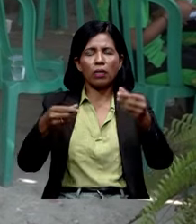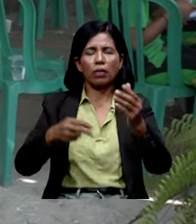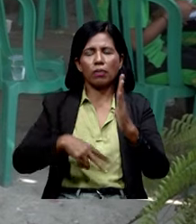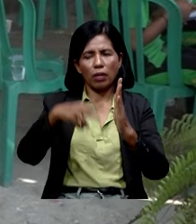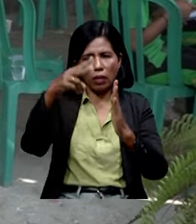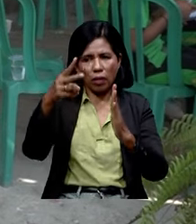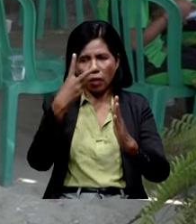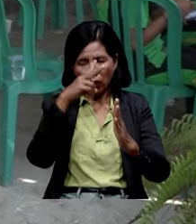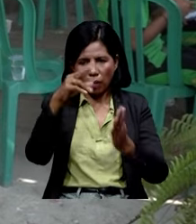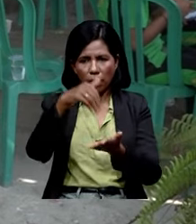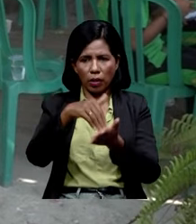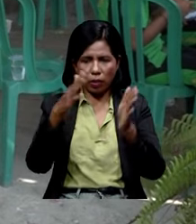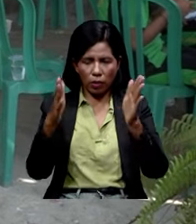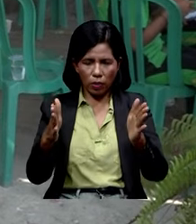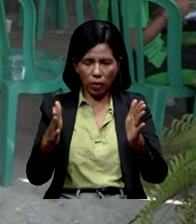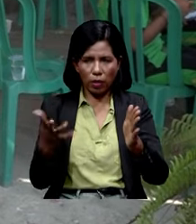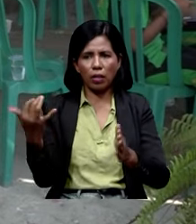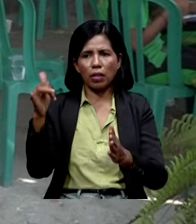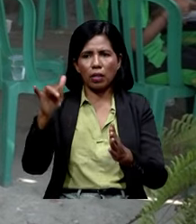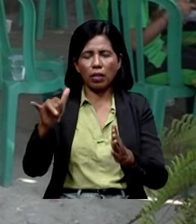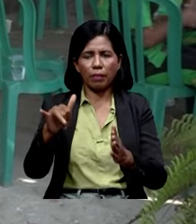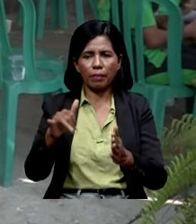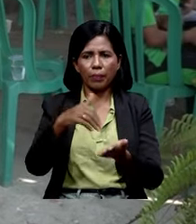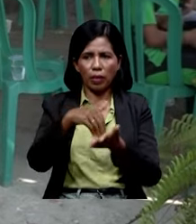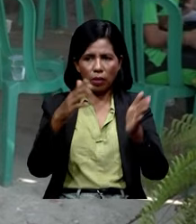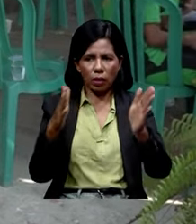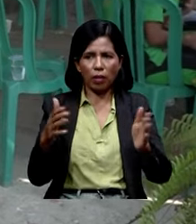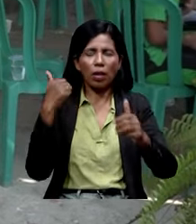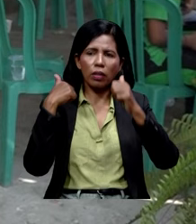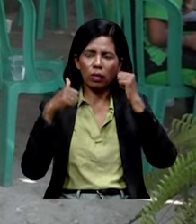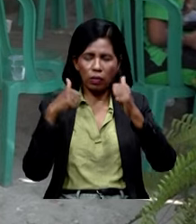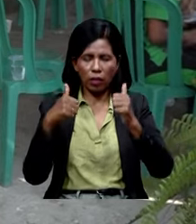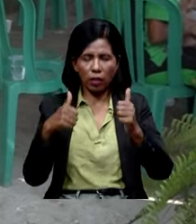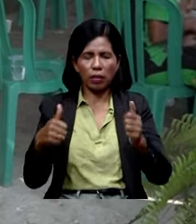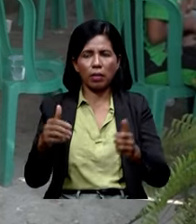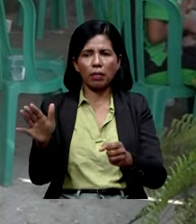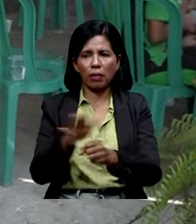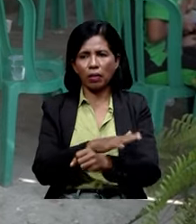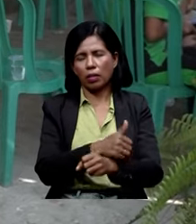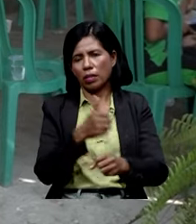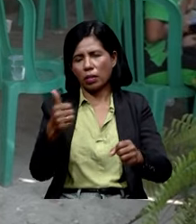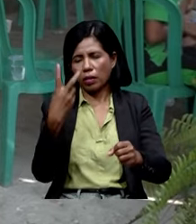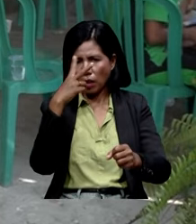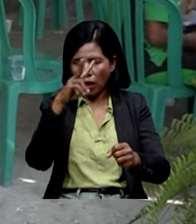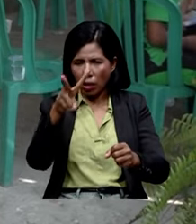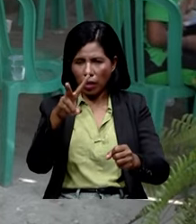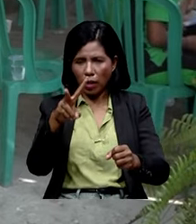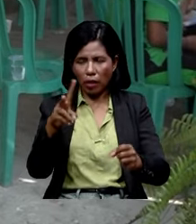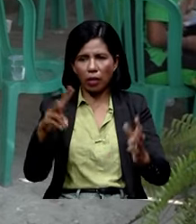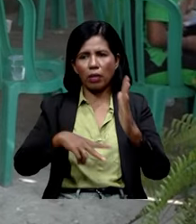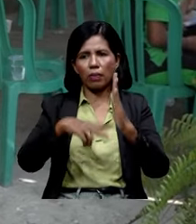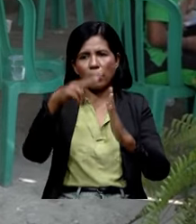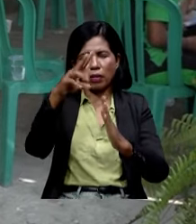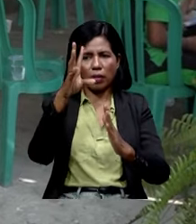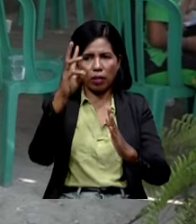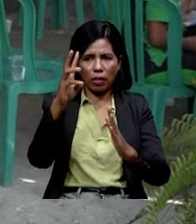sira hareret ba estudante ne be maka estudante ne be maka atividades tirful ira seluk maka sira hare ba iha valor neng ne be